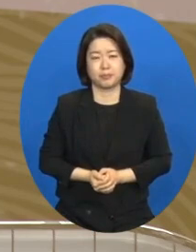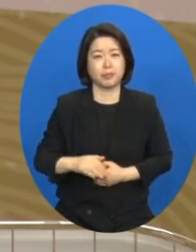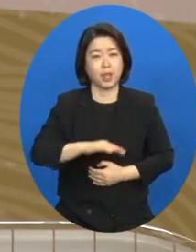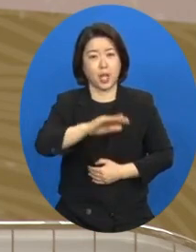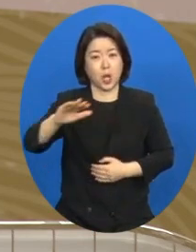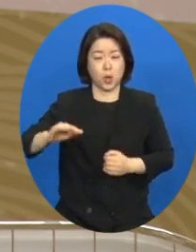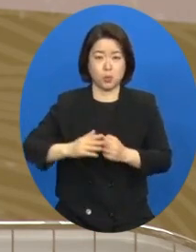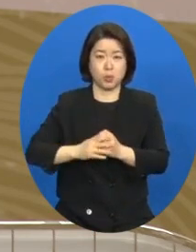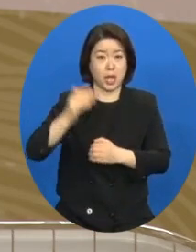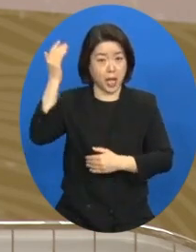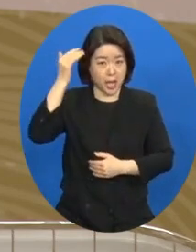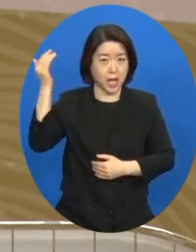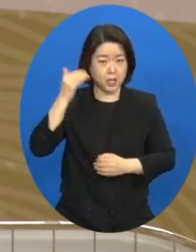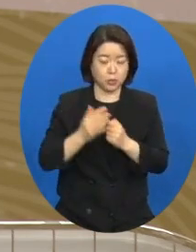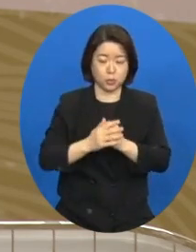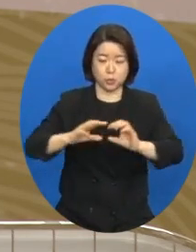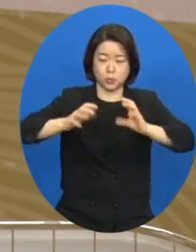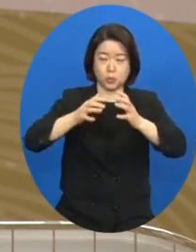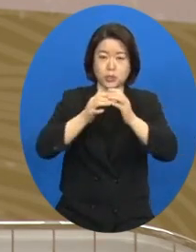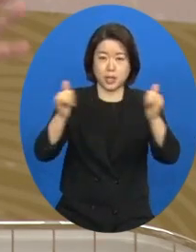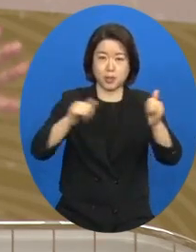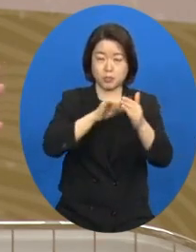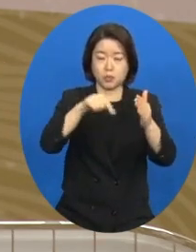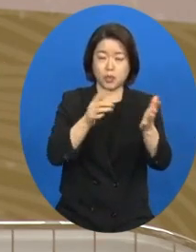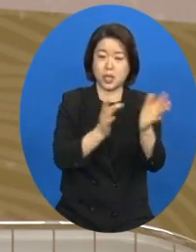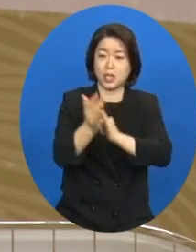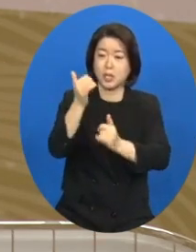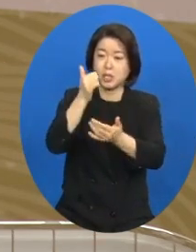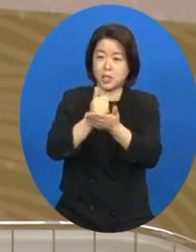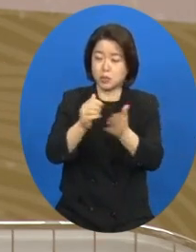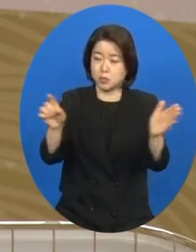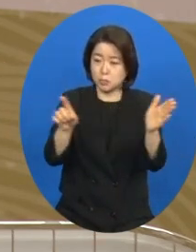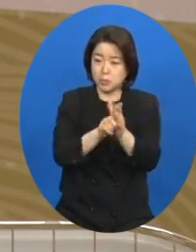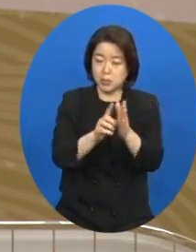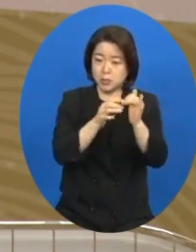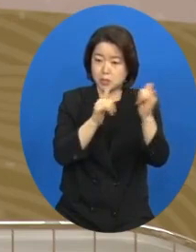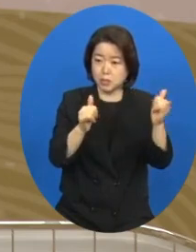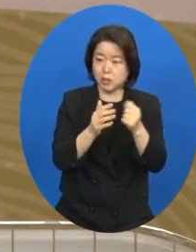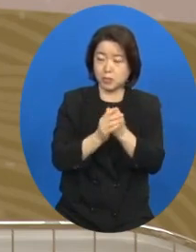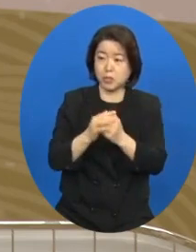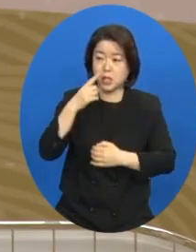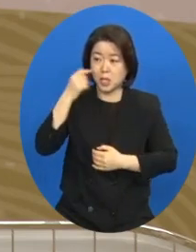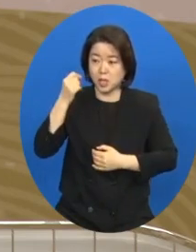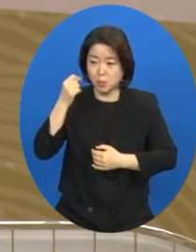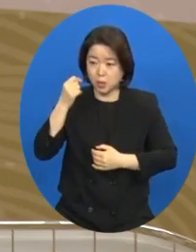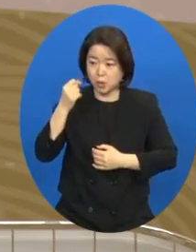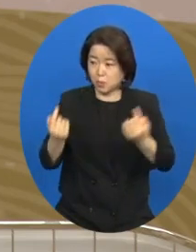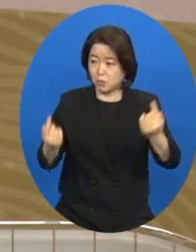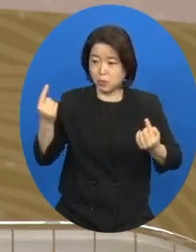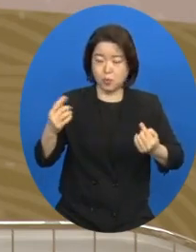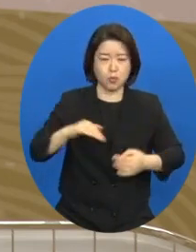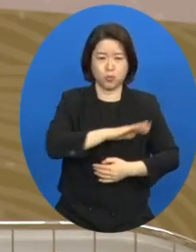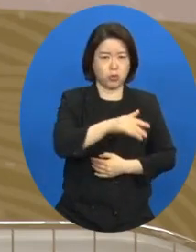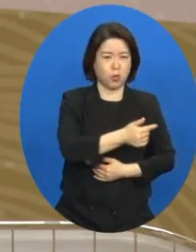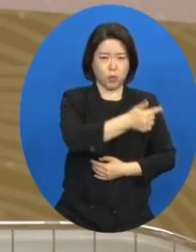우리나라 국민들 중에 예수 믿는 사람 비중이 일본하고 비교할 수 없이 많죠